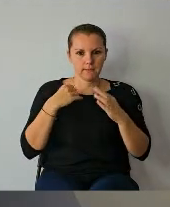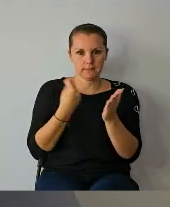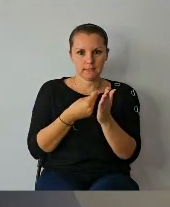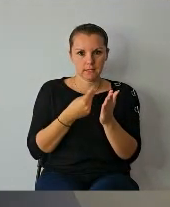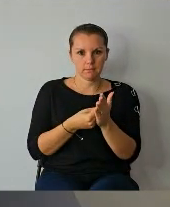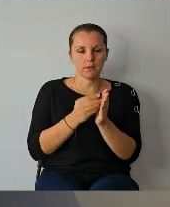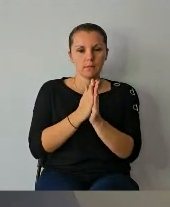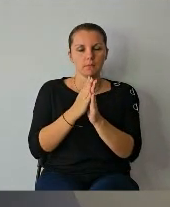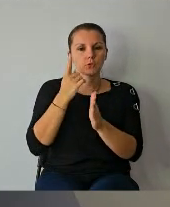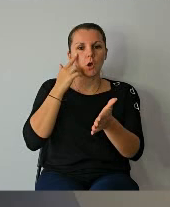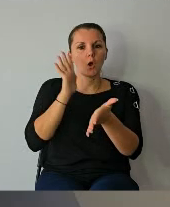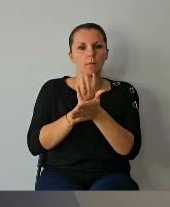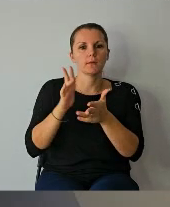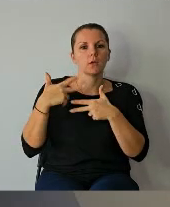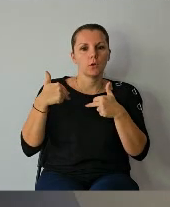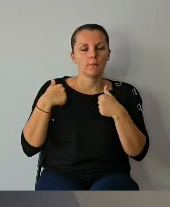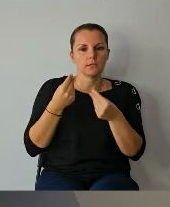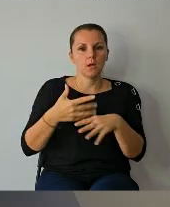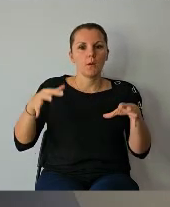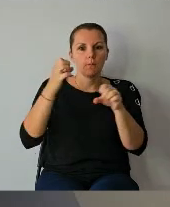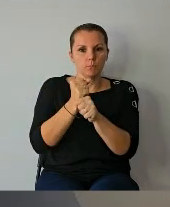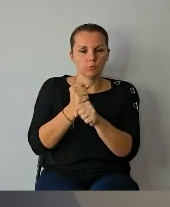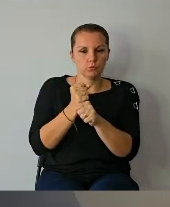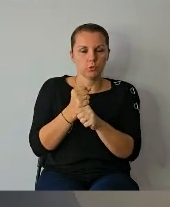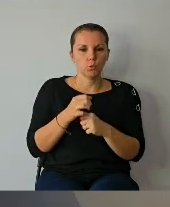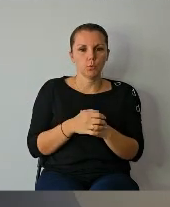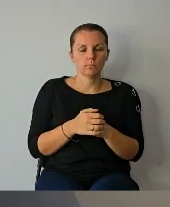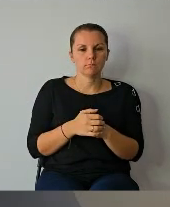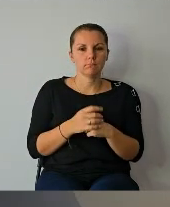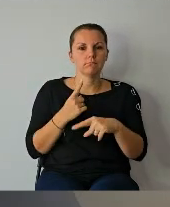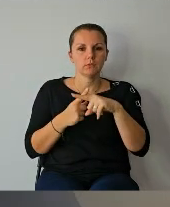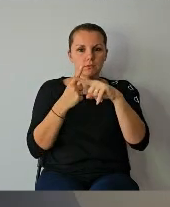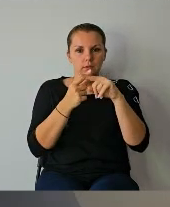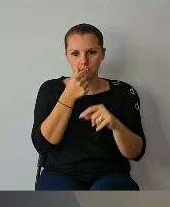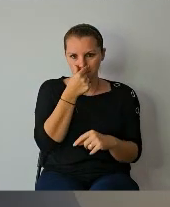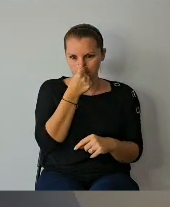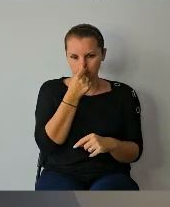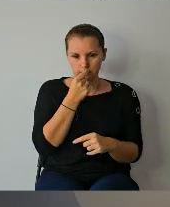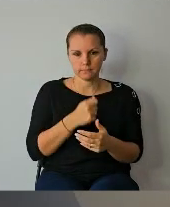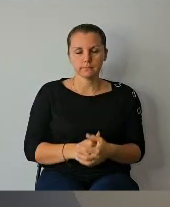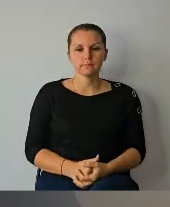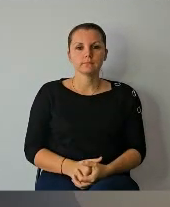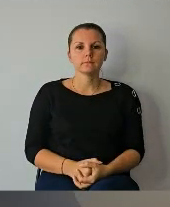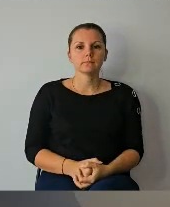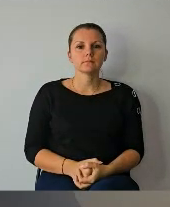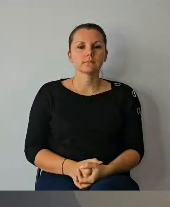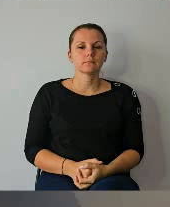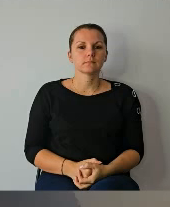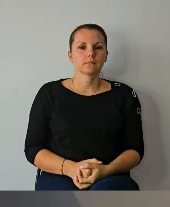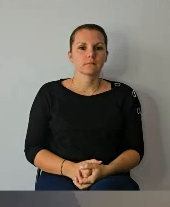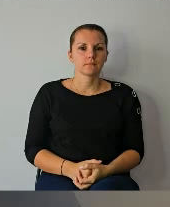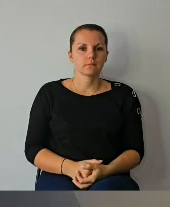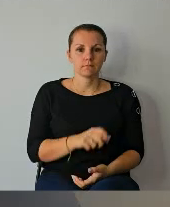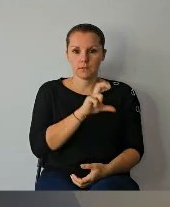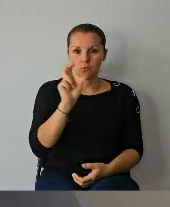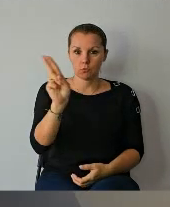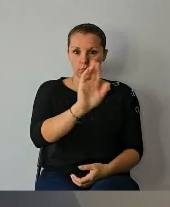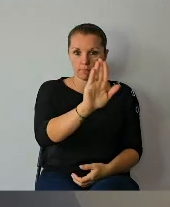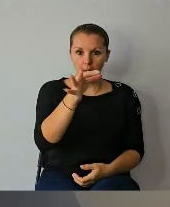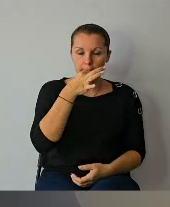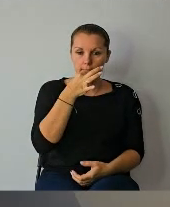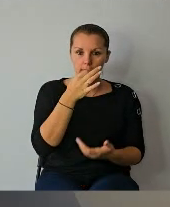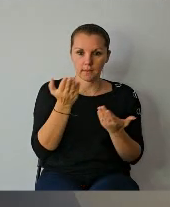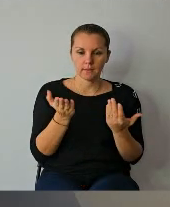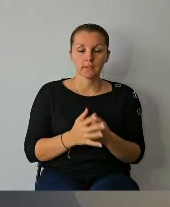skarbnik. Bardzo proszę o opinię Komisji Budżetu i Rozwoju Gospodarczego. Opinia komisji pozytywna. Czy ktoś z państwa ma pytania